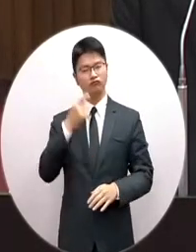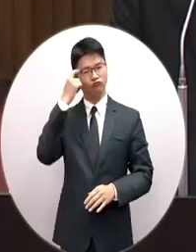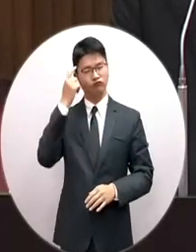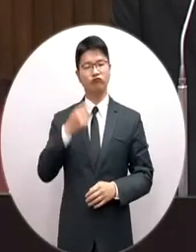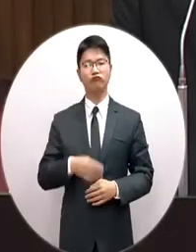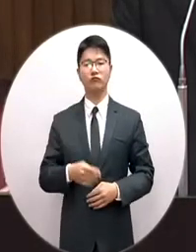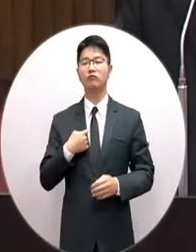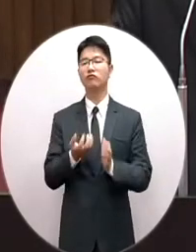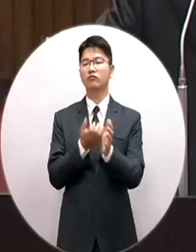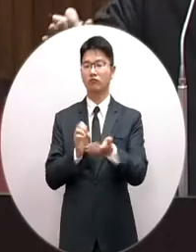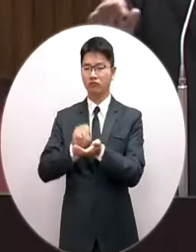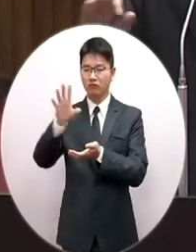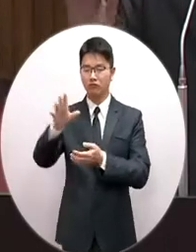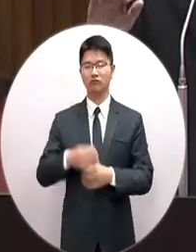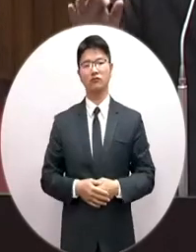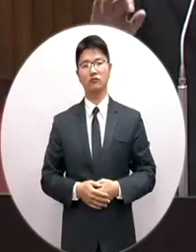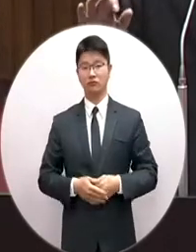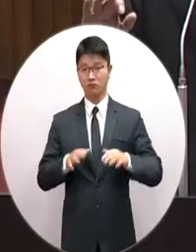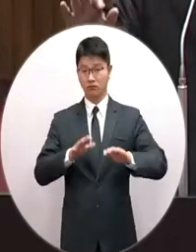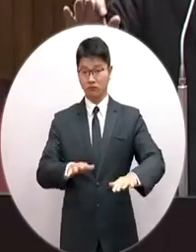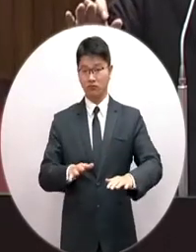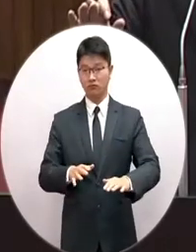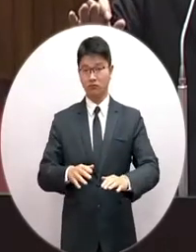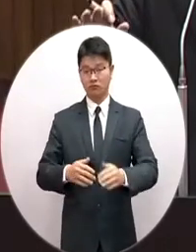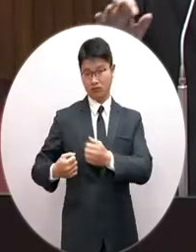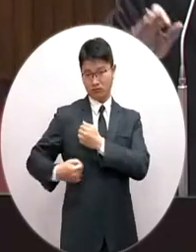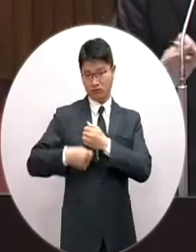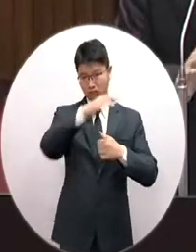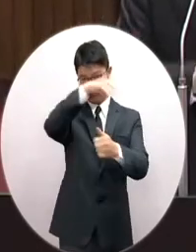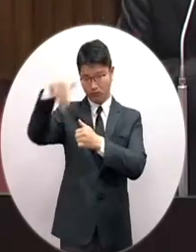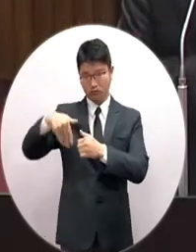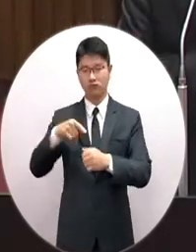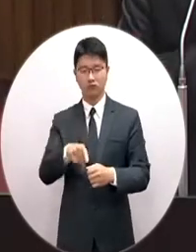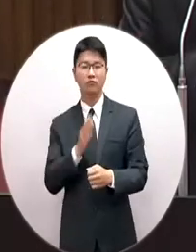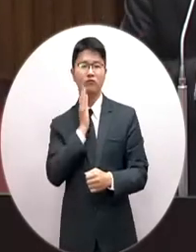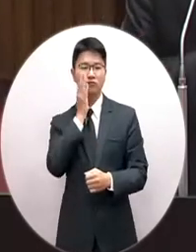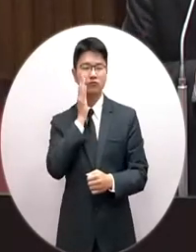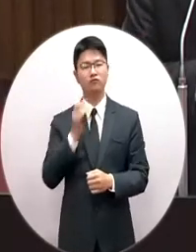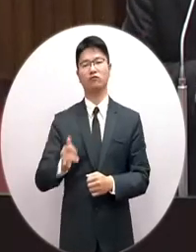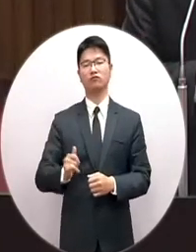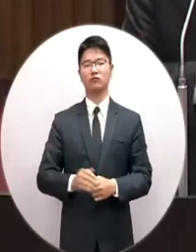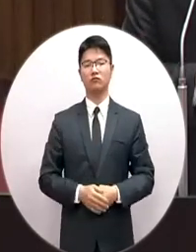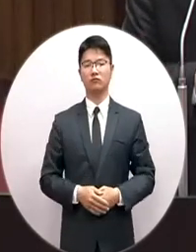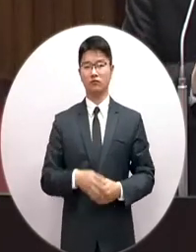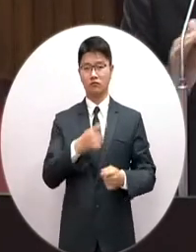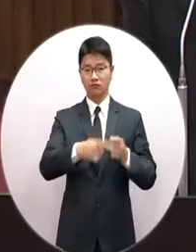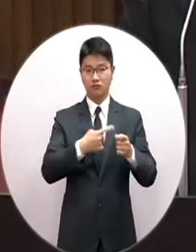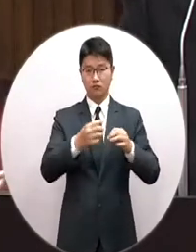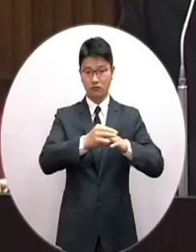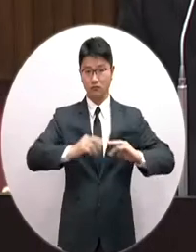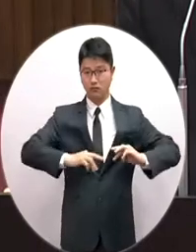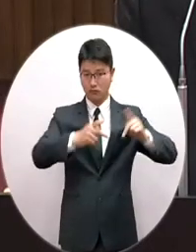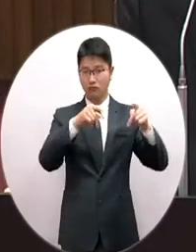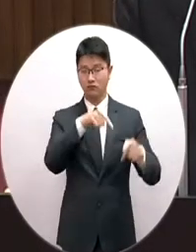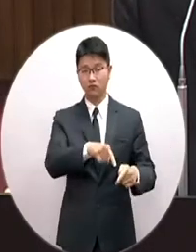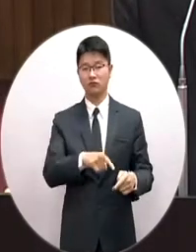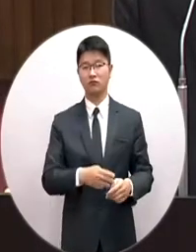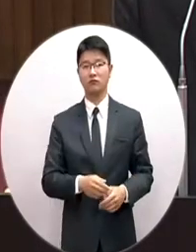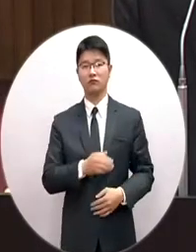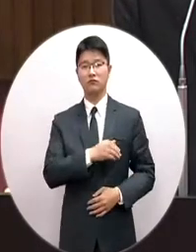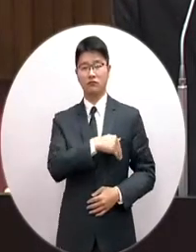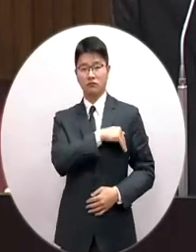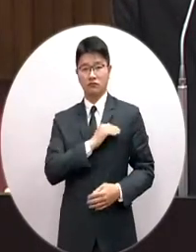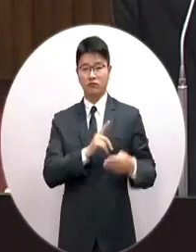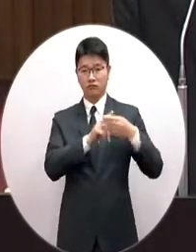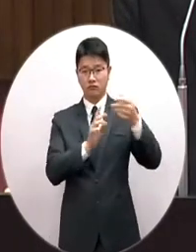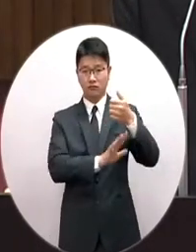如我刚刚跟你报告，就是募兵的状况堪称顺利啊。另外呢，年改的制度啊，这个邱垂正主